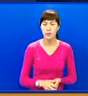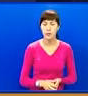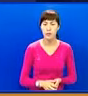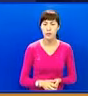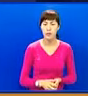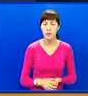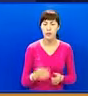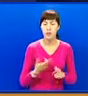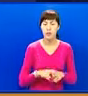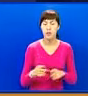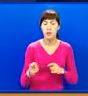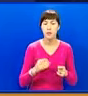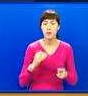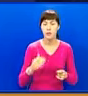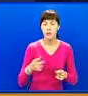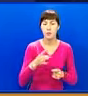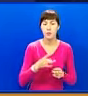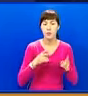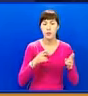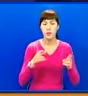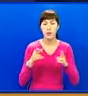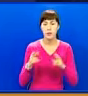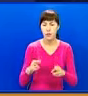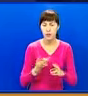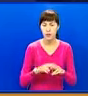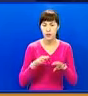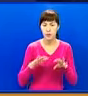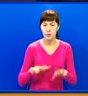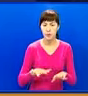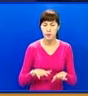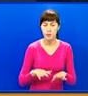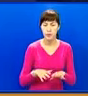тарапынан аудан қалаларды аралап, осы сол жерде